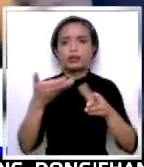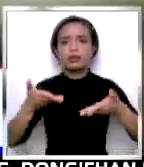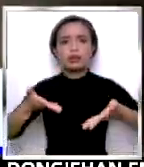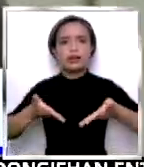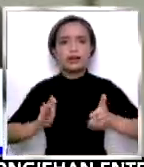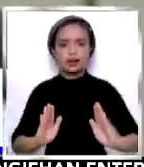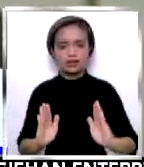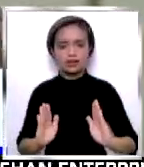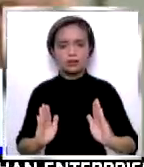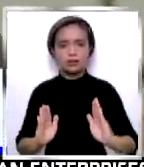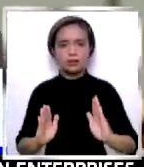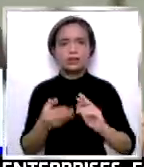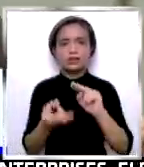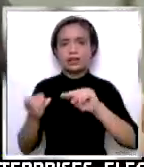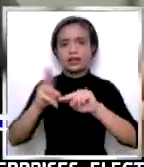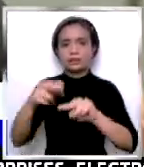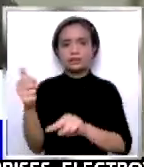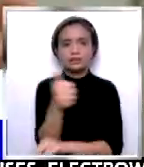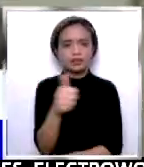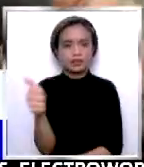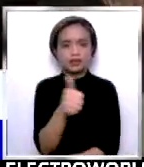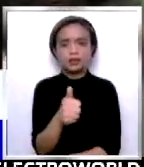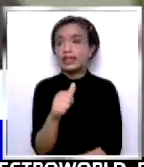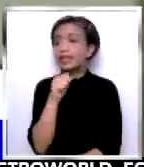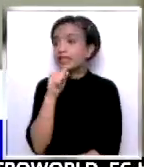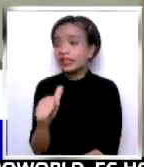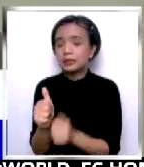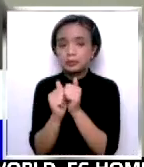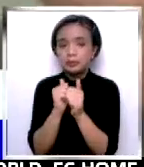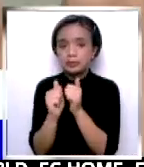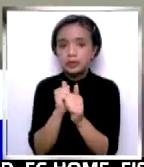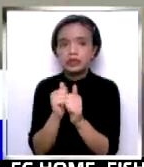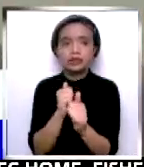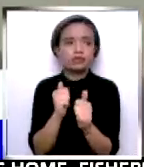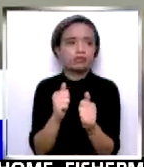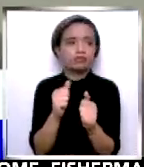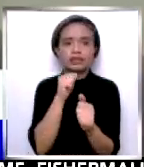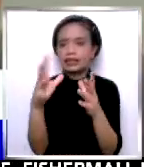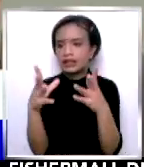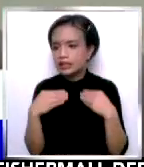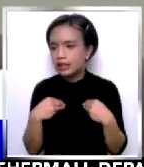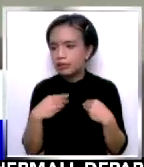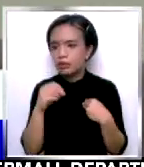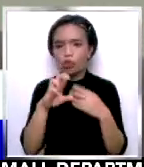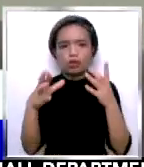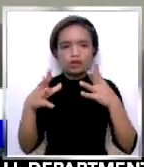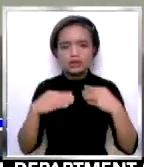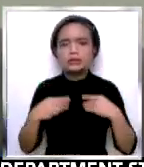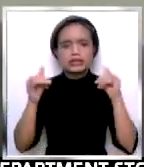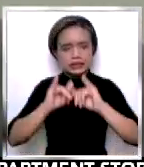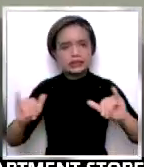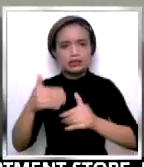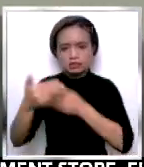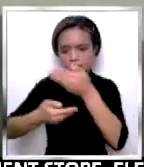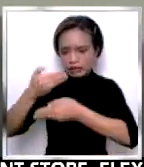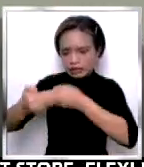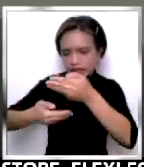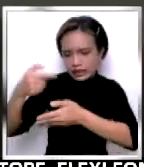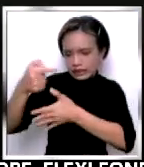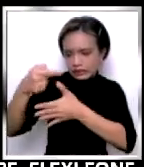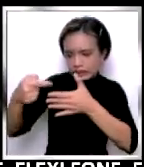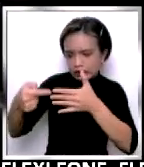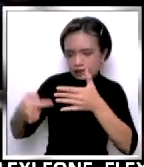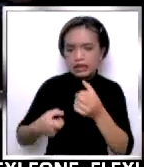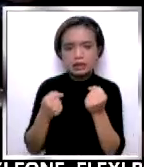taas pasahe. We're not saying rejected, we're not saying accepted. We're still processing all these things at marami pang dadaanan